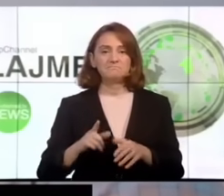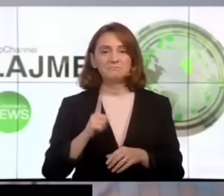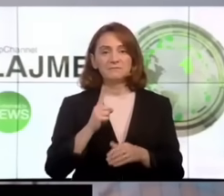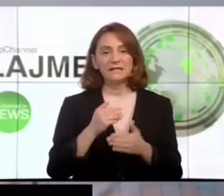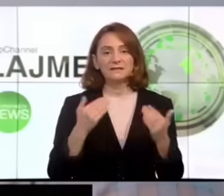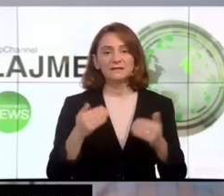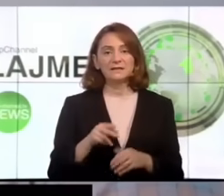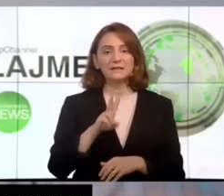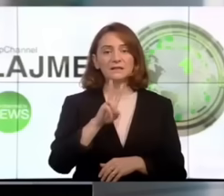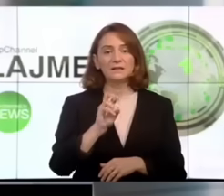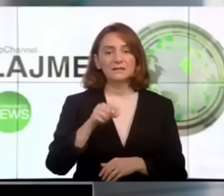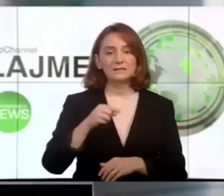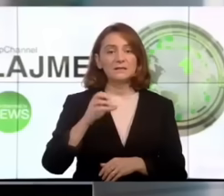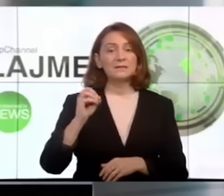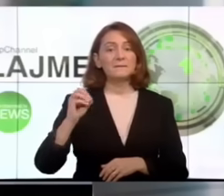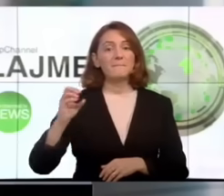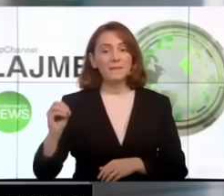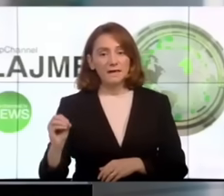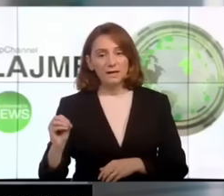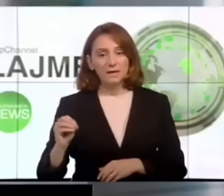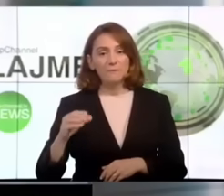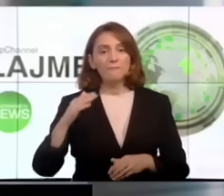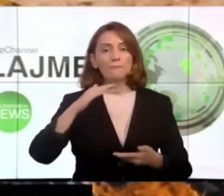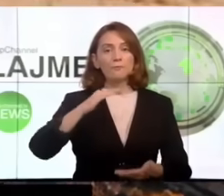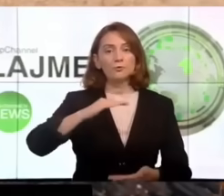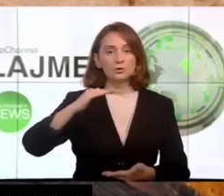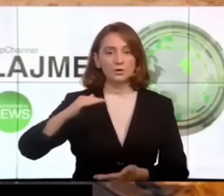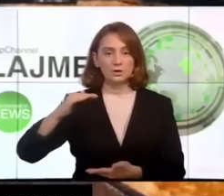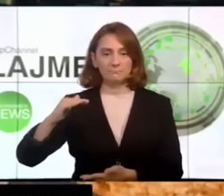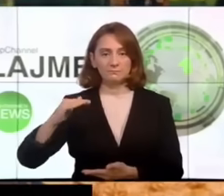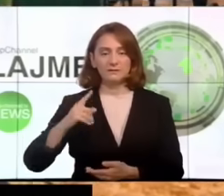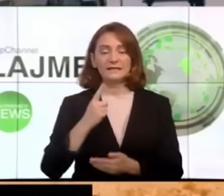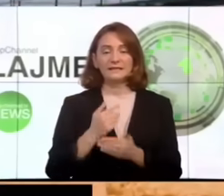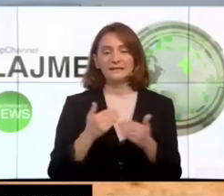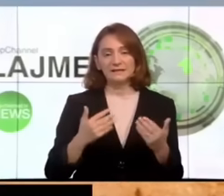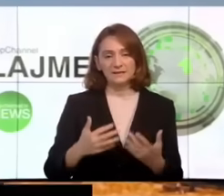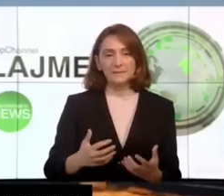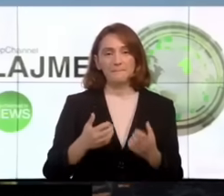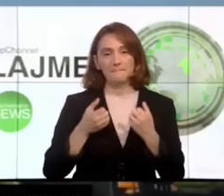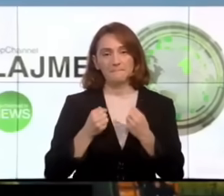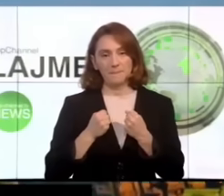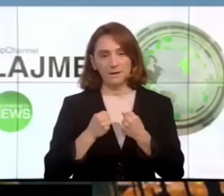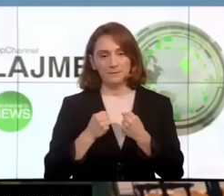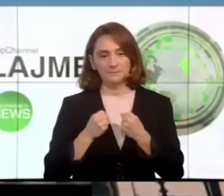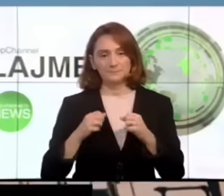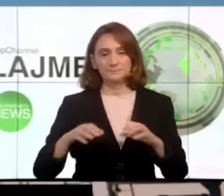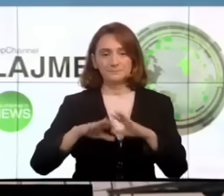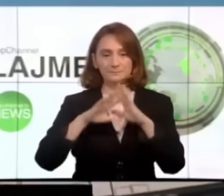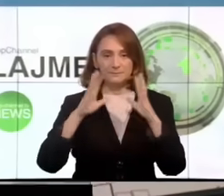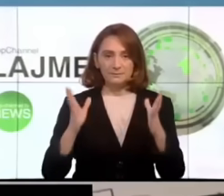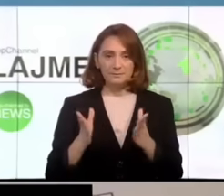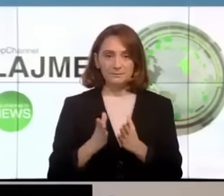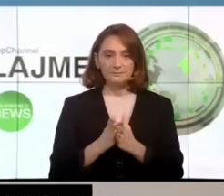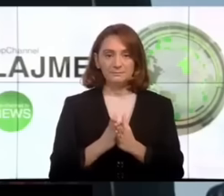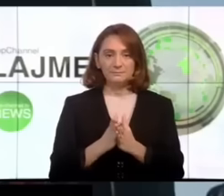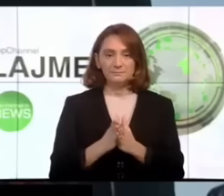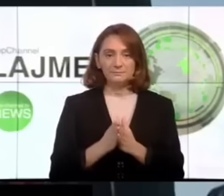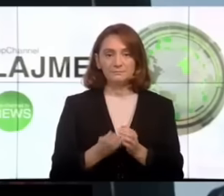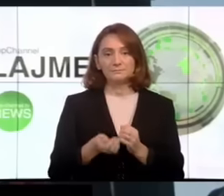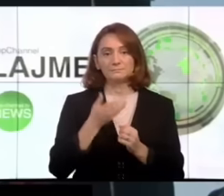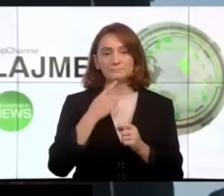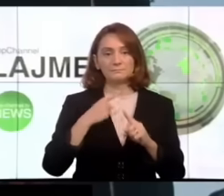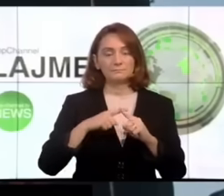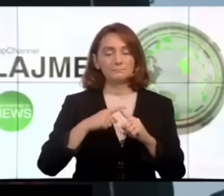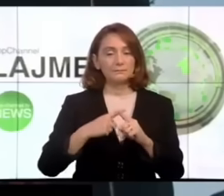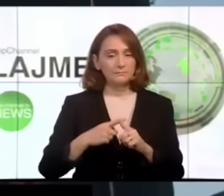një nivel që nuk ishte regjistruar kurrë më parë në këtë fushë. Për të rritjes së prodhimit të naftës, Bankers ka pasur një ndikim të thellë në